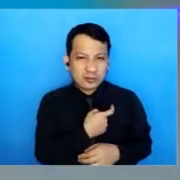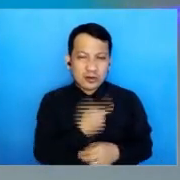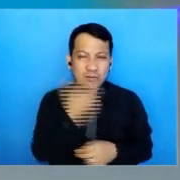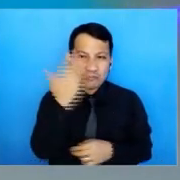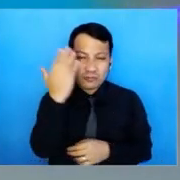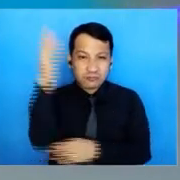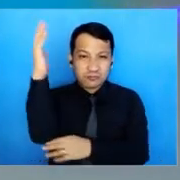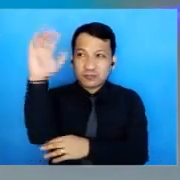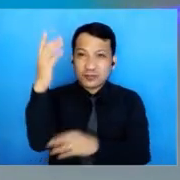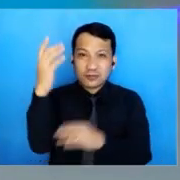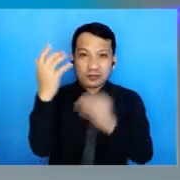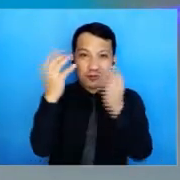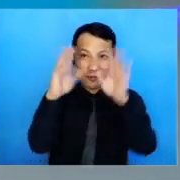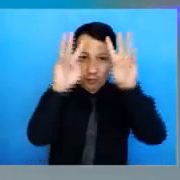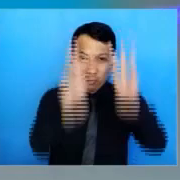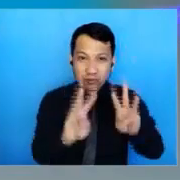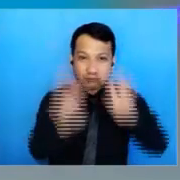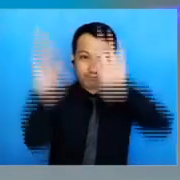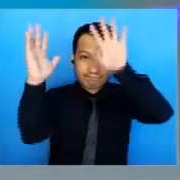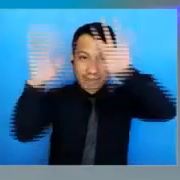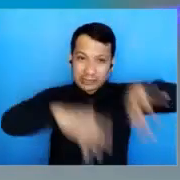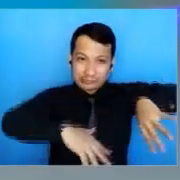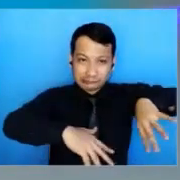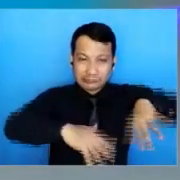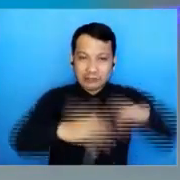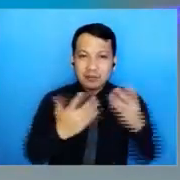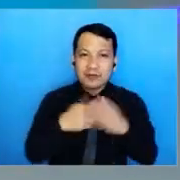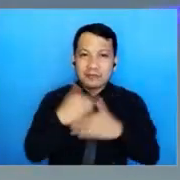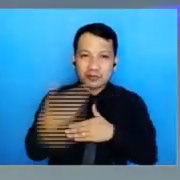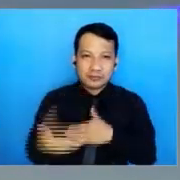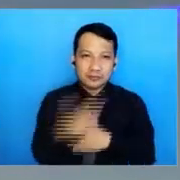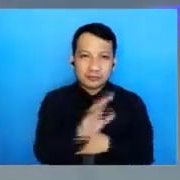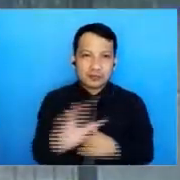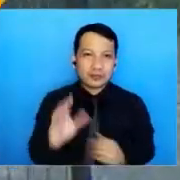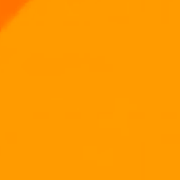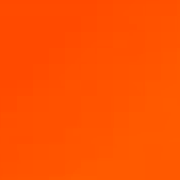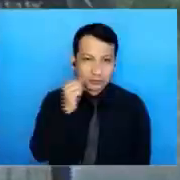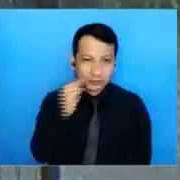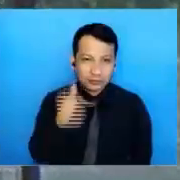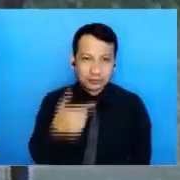nawasak na pader. Nasa frontline na balitang yan si Marlene Alcaide.